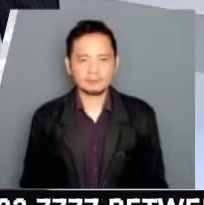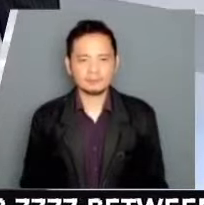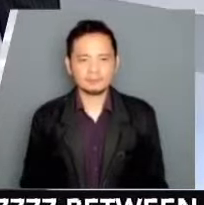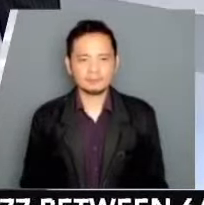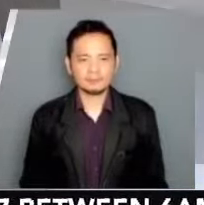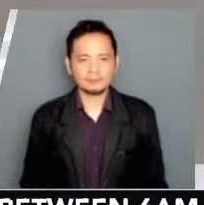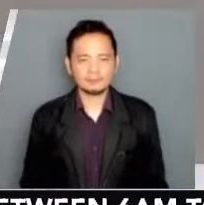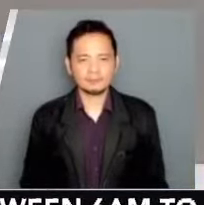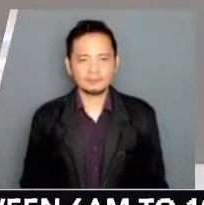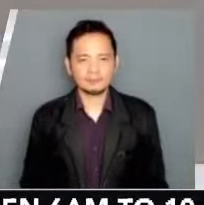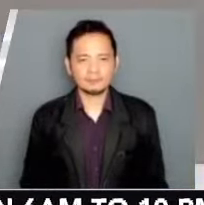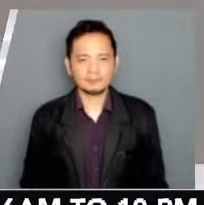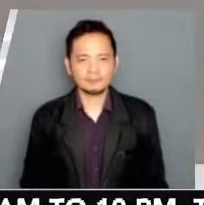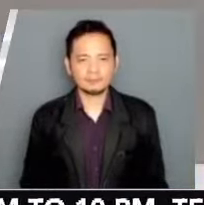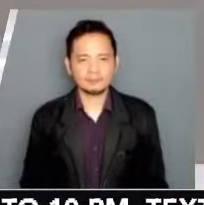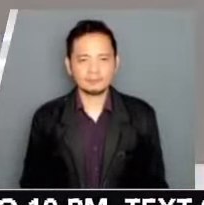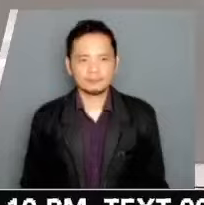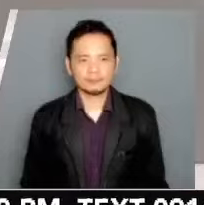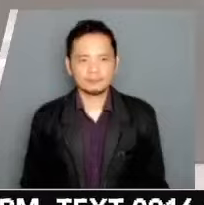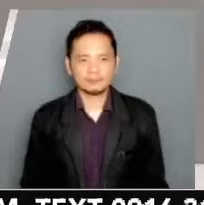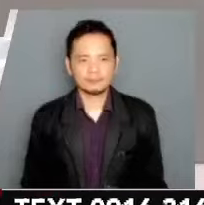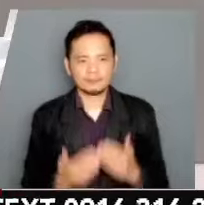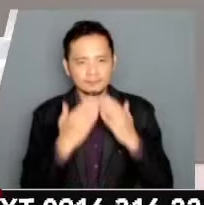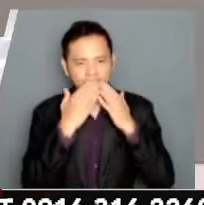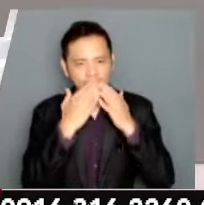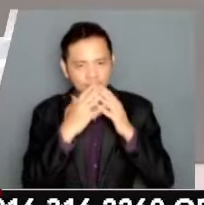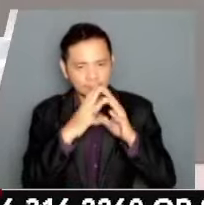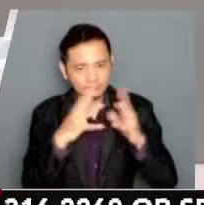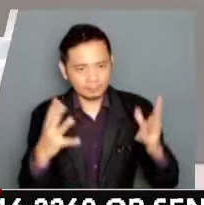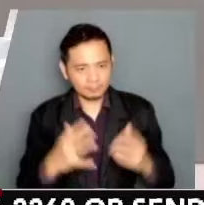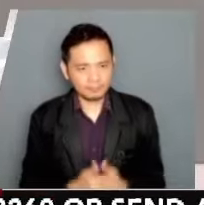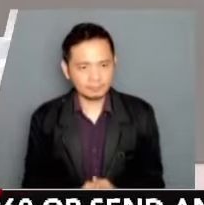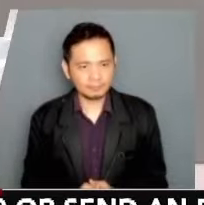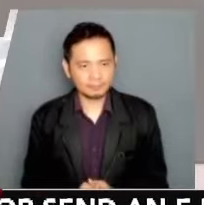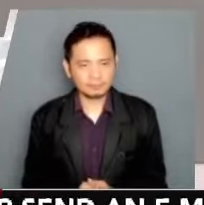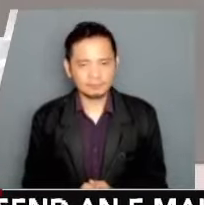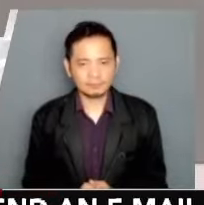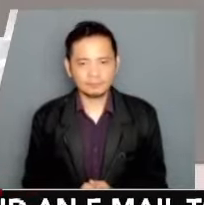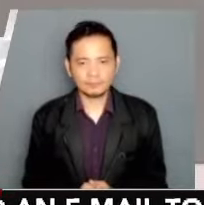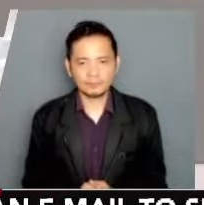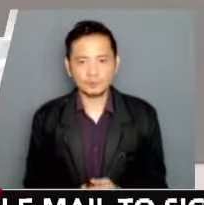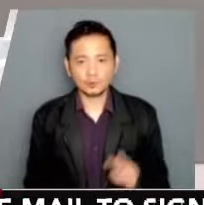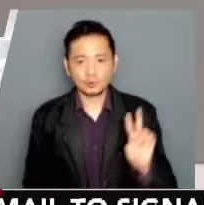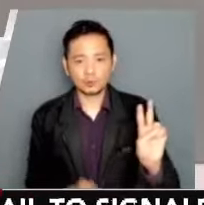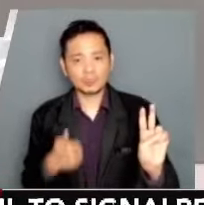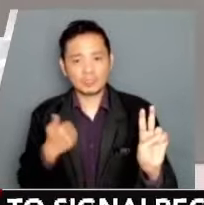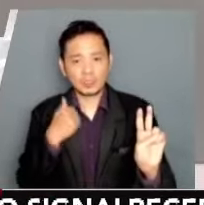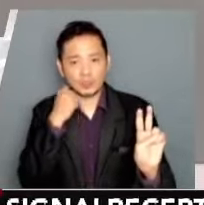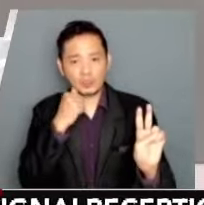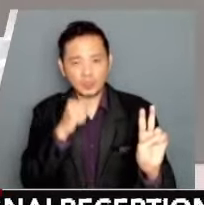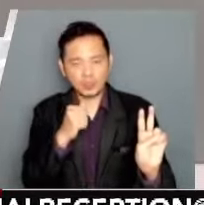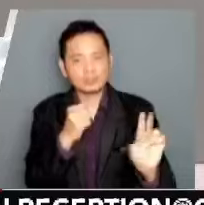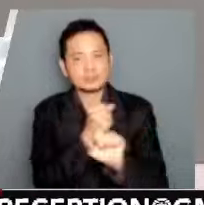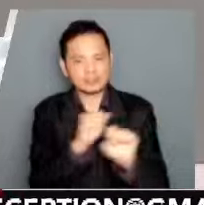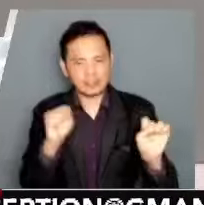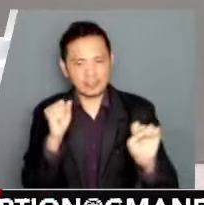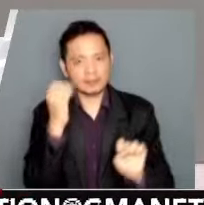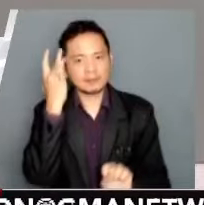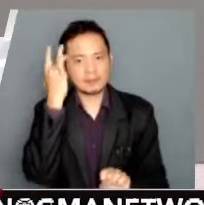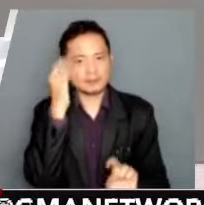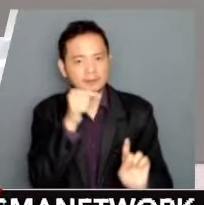Sarah Salamat Raffy nasagip ang dalawang Menor De Edad na babae sa Zamboanga City na biktima umano ng